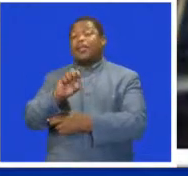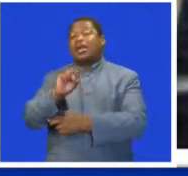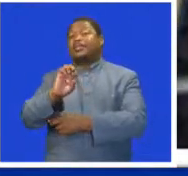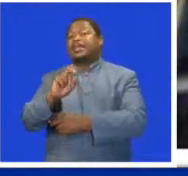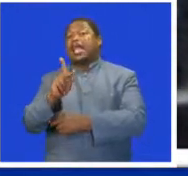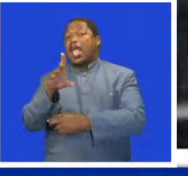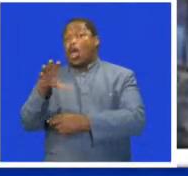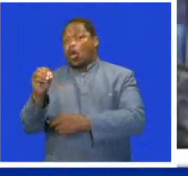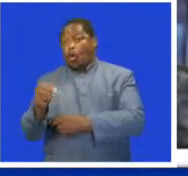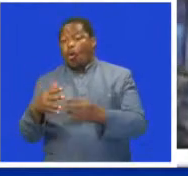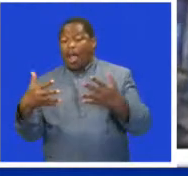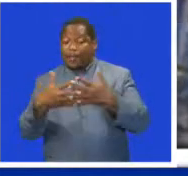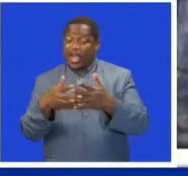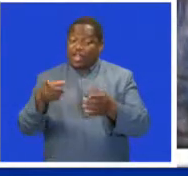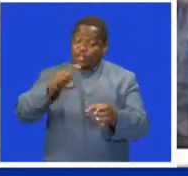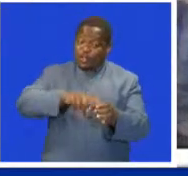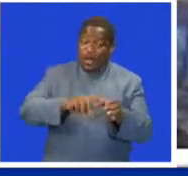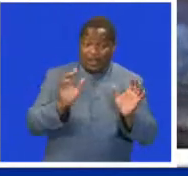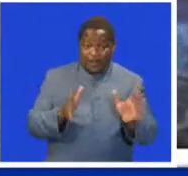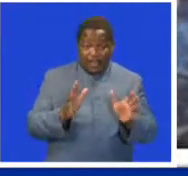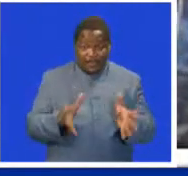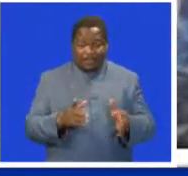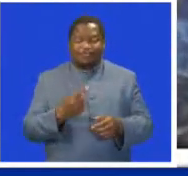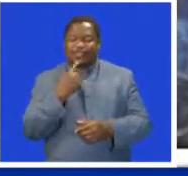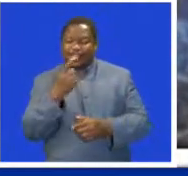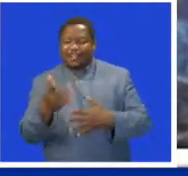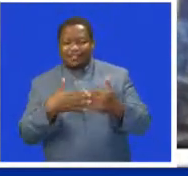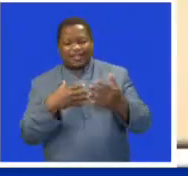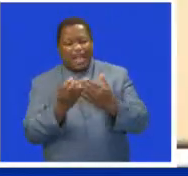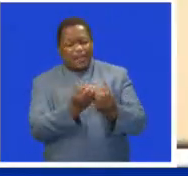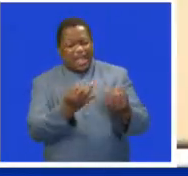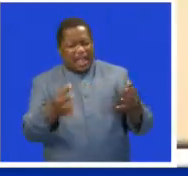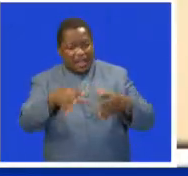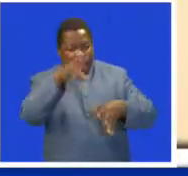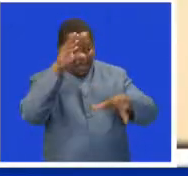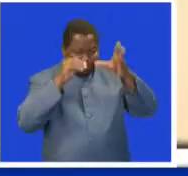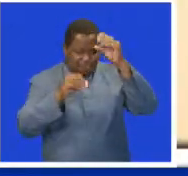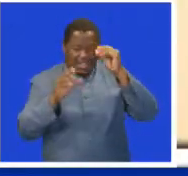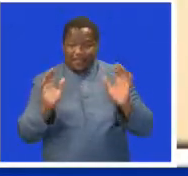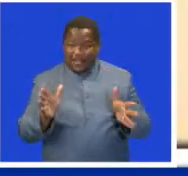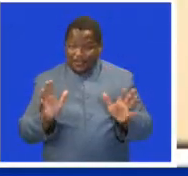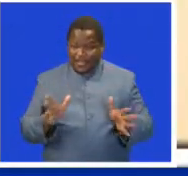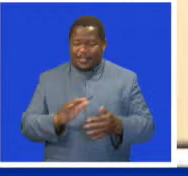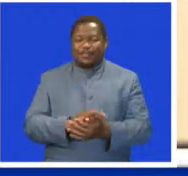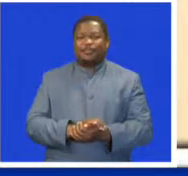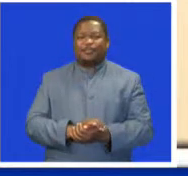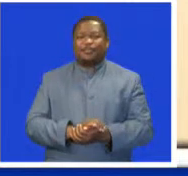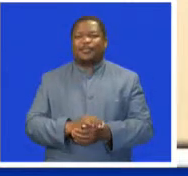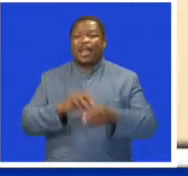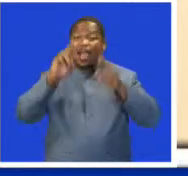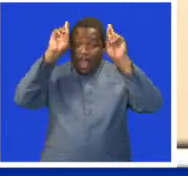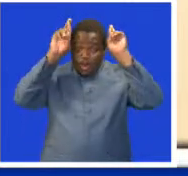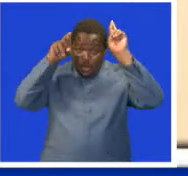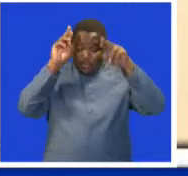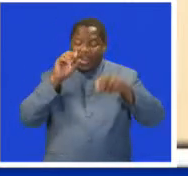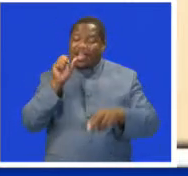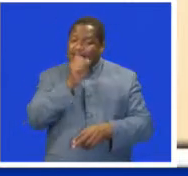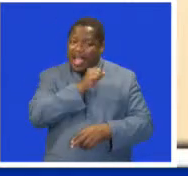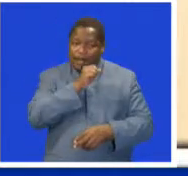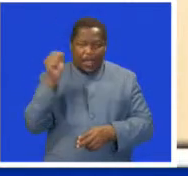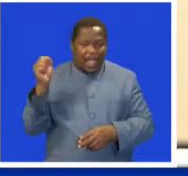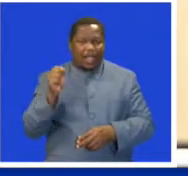indlela yokuqala ibusiness afuye bologwaja khona ukuthi philisa. Inyama yalogwaja nayo iyakwenda ukuthi ube ngumuntu lophilayo